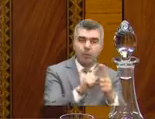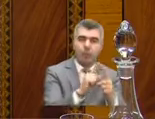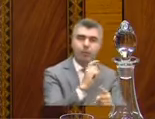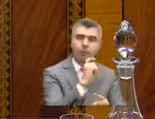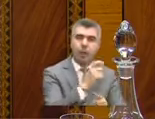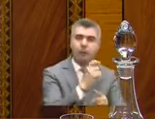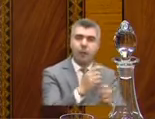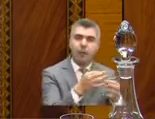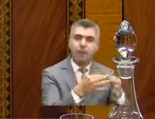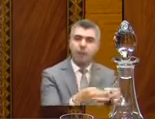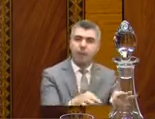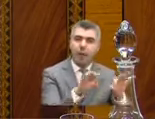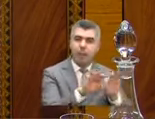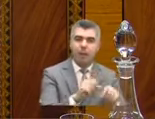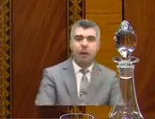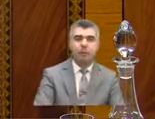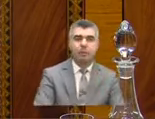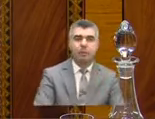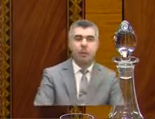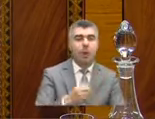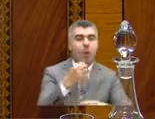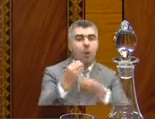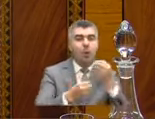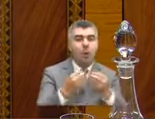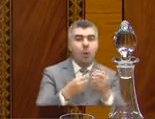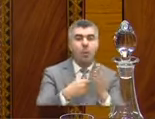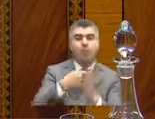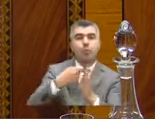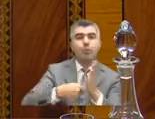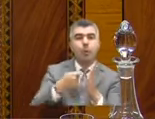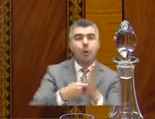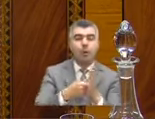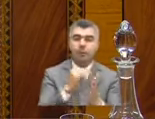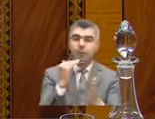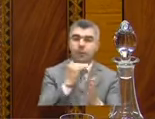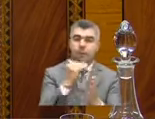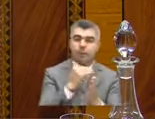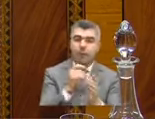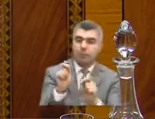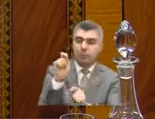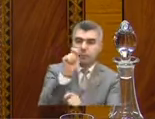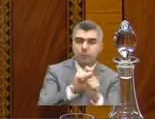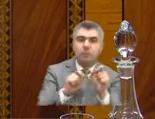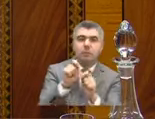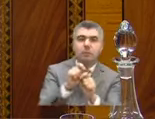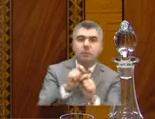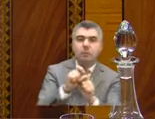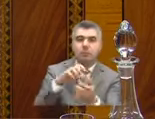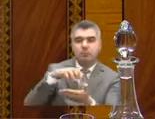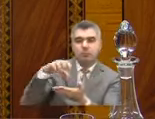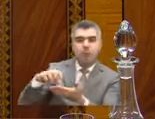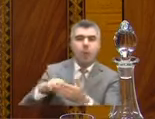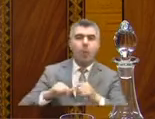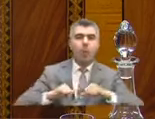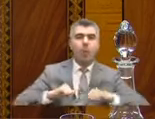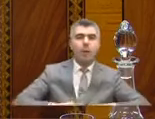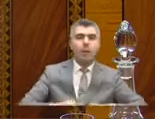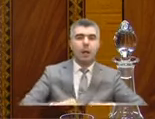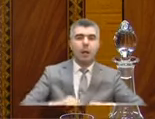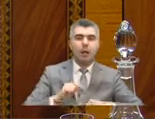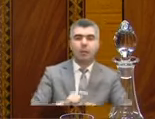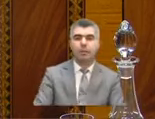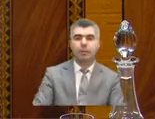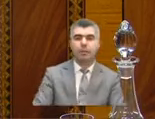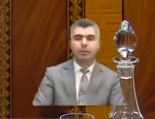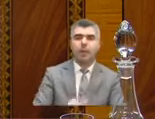للأسر المتضررة، وكذلك تمويل المشاريع الاستعجالية المنجزة من طرف القطاعات الوزارية المعنية والتي